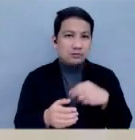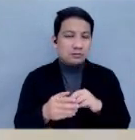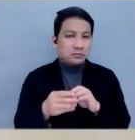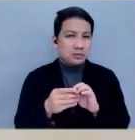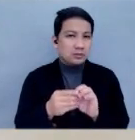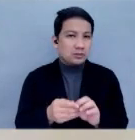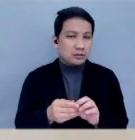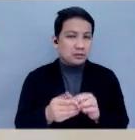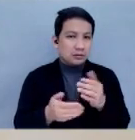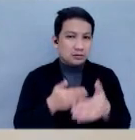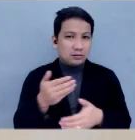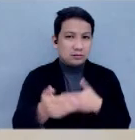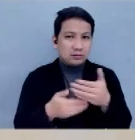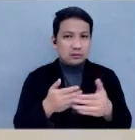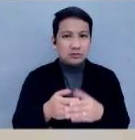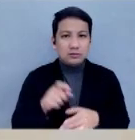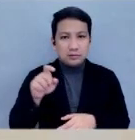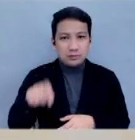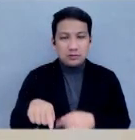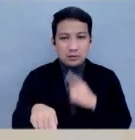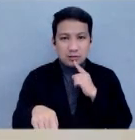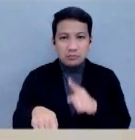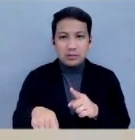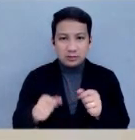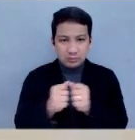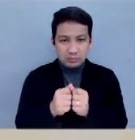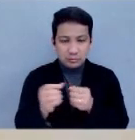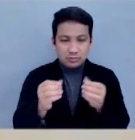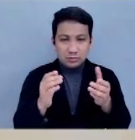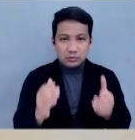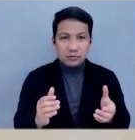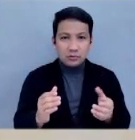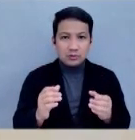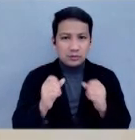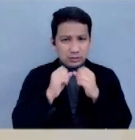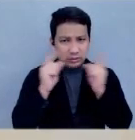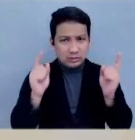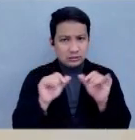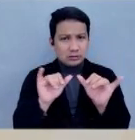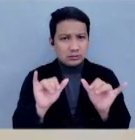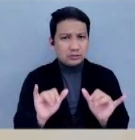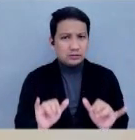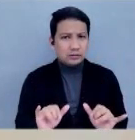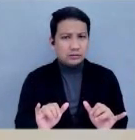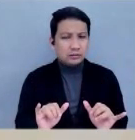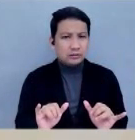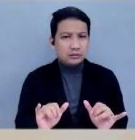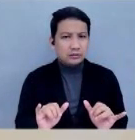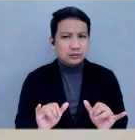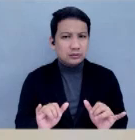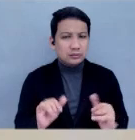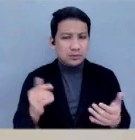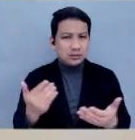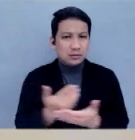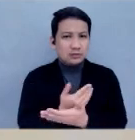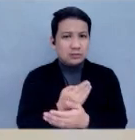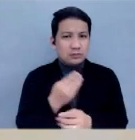proseso na dapat ang ating mga kasamang operator ay magsina sa sistema. Tayo